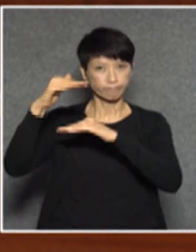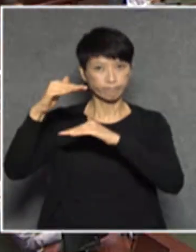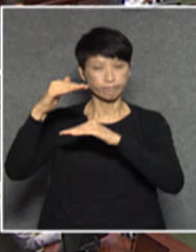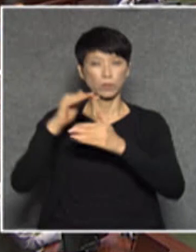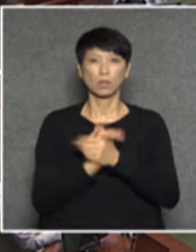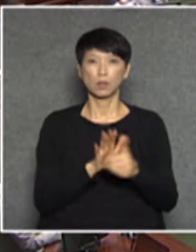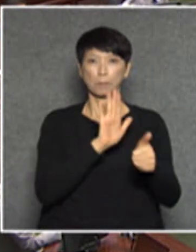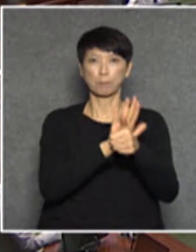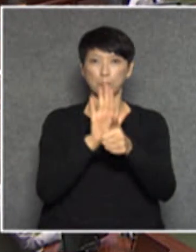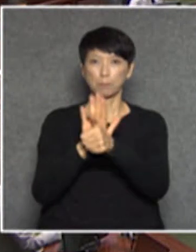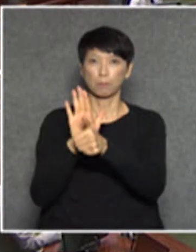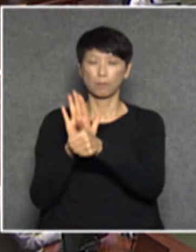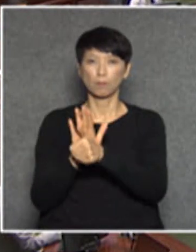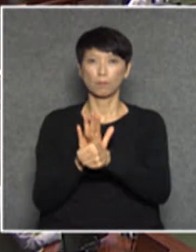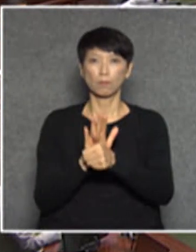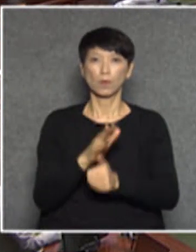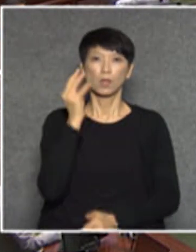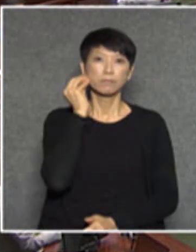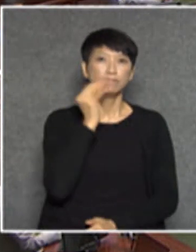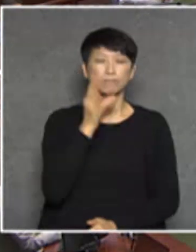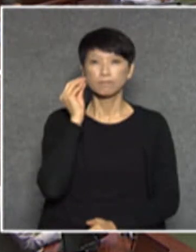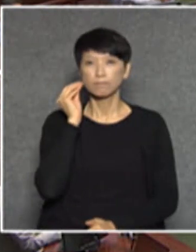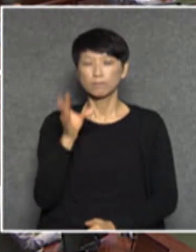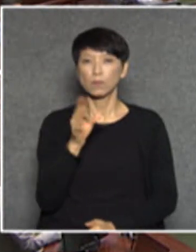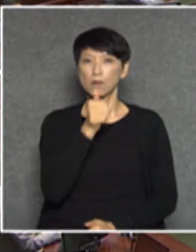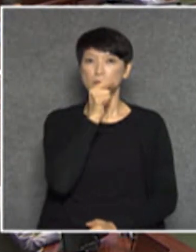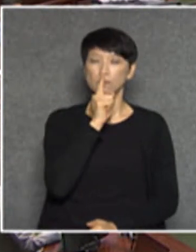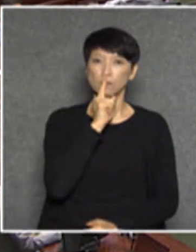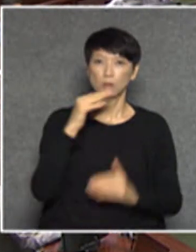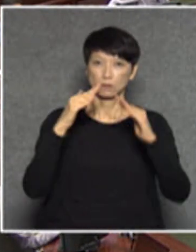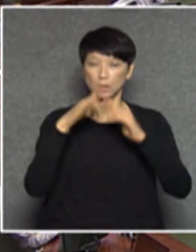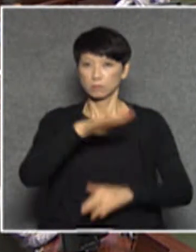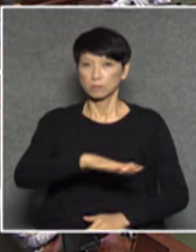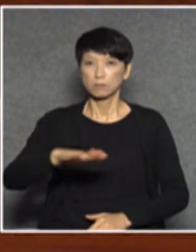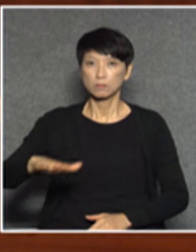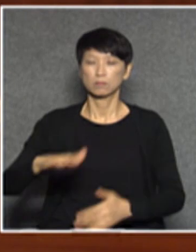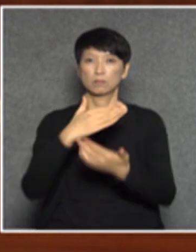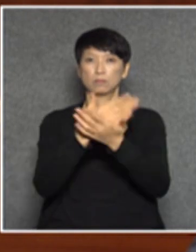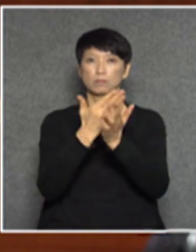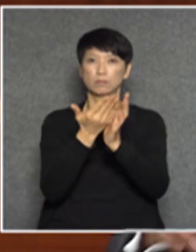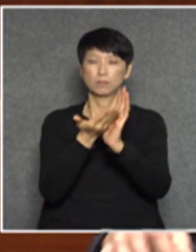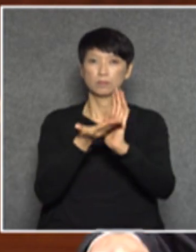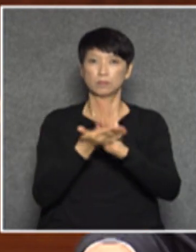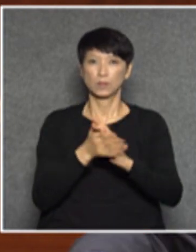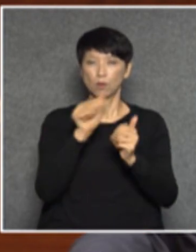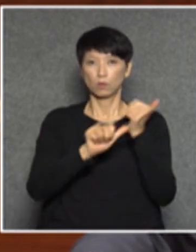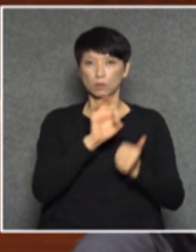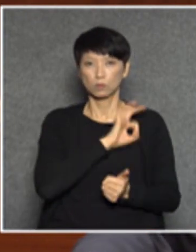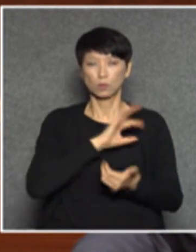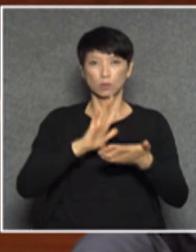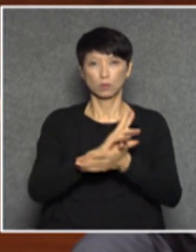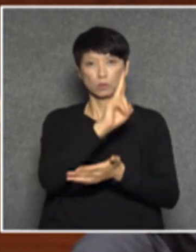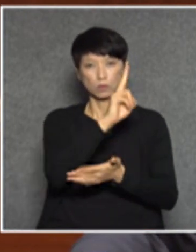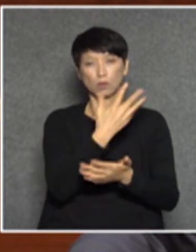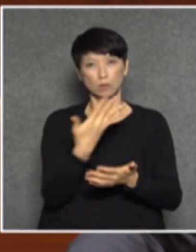最多的小朋友和他們的家長。所以委員會的建議經過兩年多的